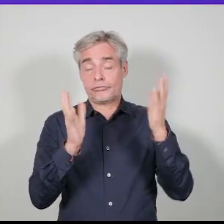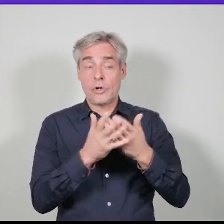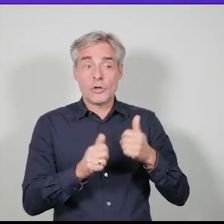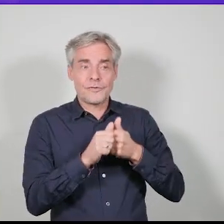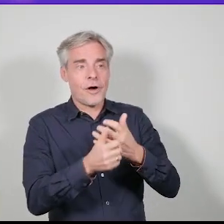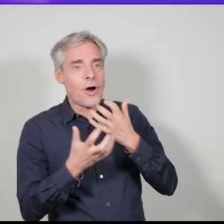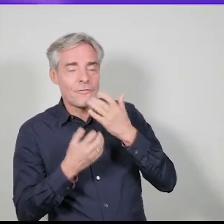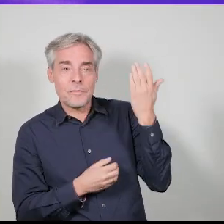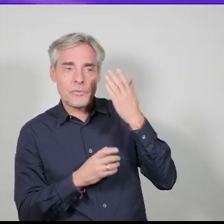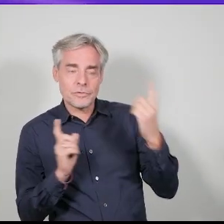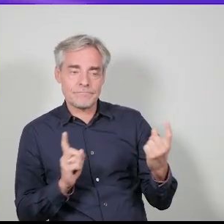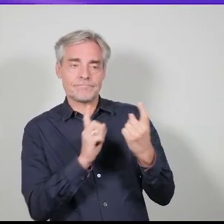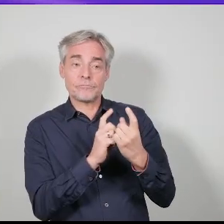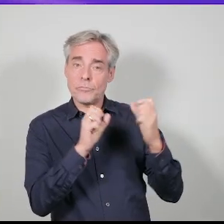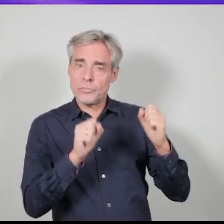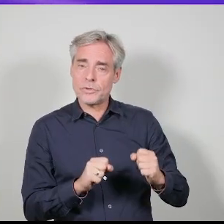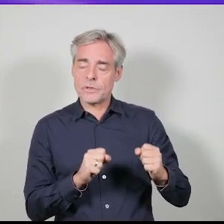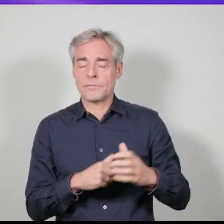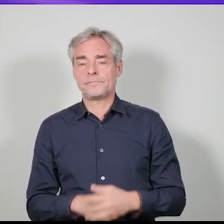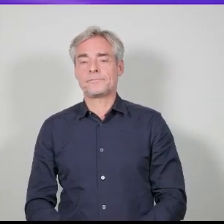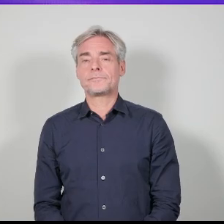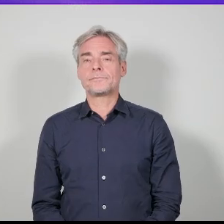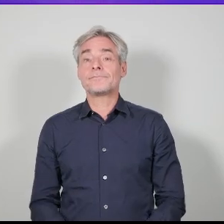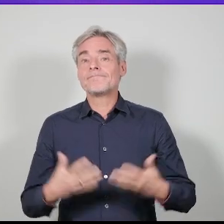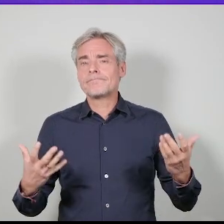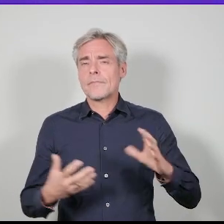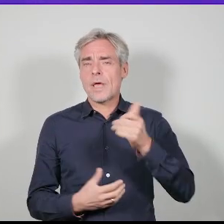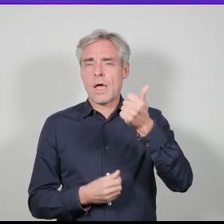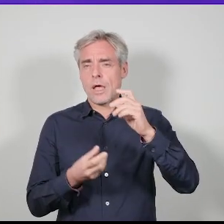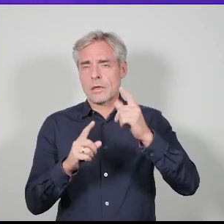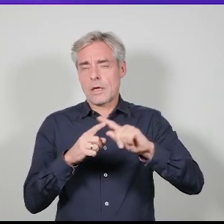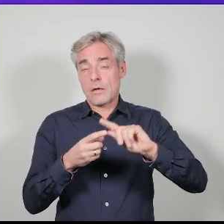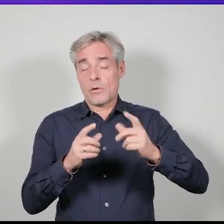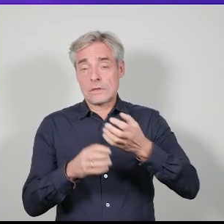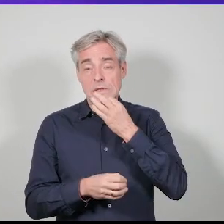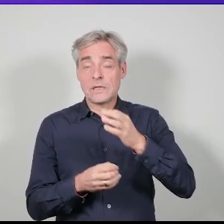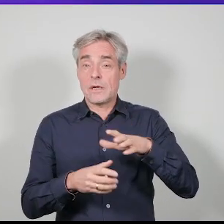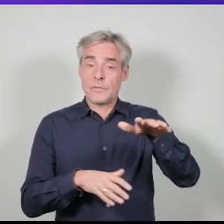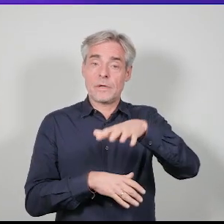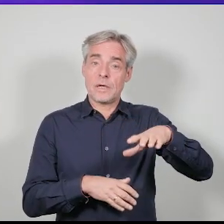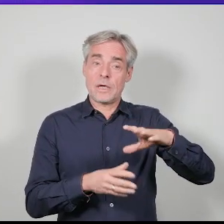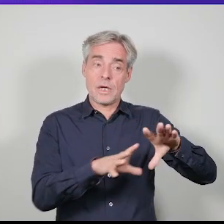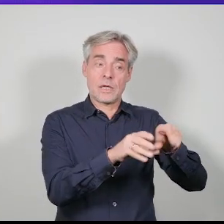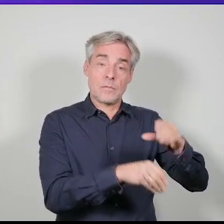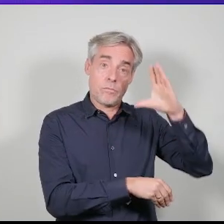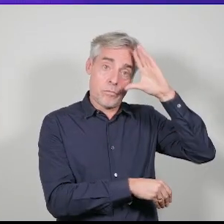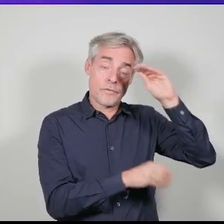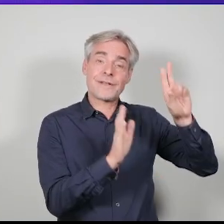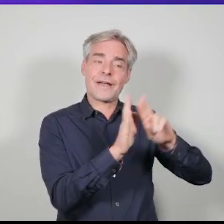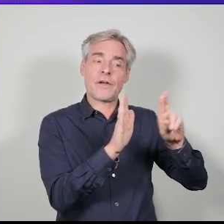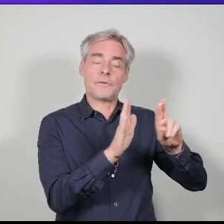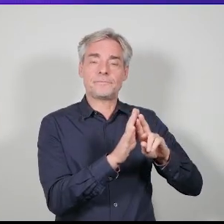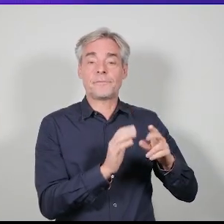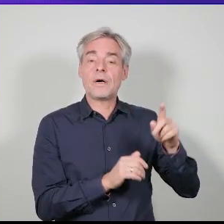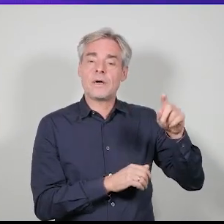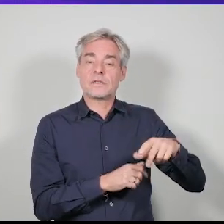fonction des problèmes qui se posaient. Il y a une chose qui a été dite qui est importante, c'est que les professionnels, alors c'est vrai